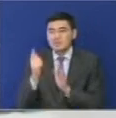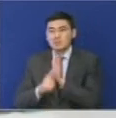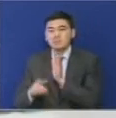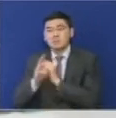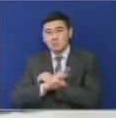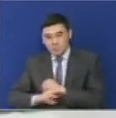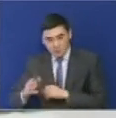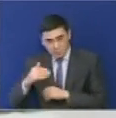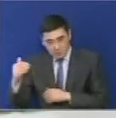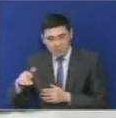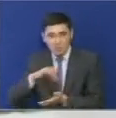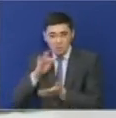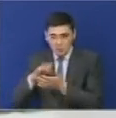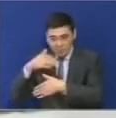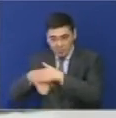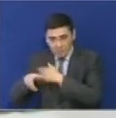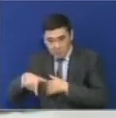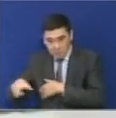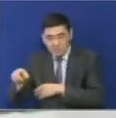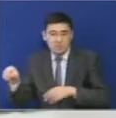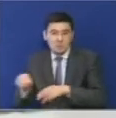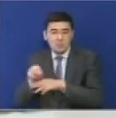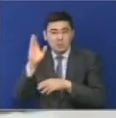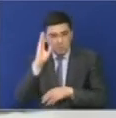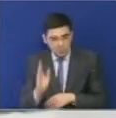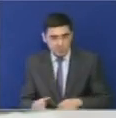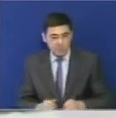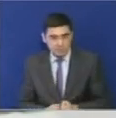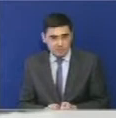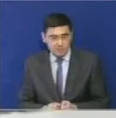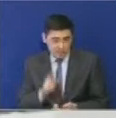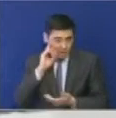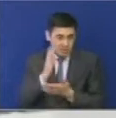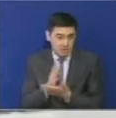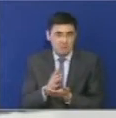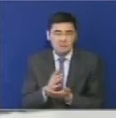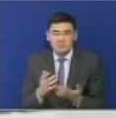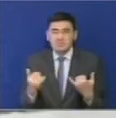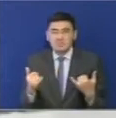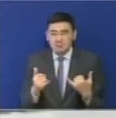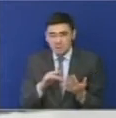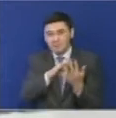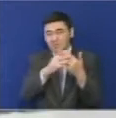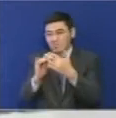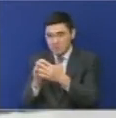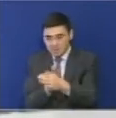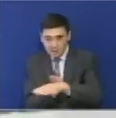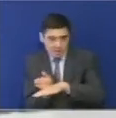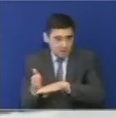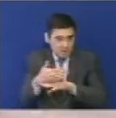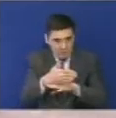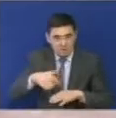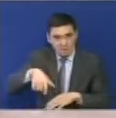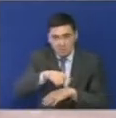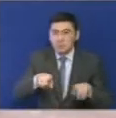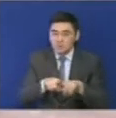жергілікті маңызы бар жолдардың ағымдағы жөндеу жұмыстарына бағытталмақ. Яғни өңіріміздегі елді мекендерге кіреберіс жолдары жөнделеді.